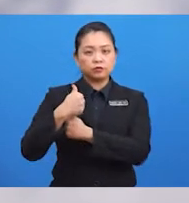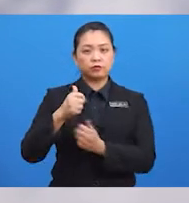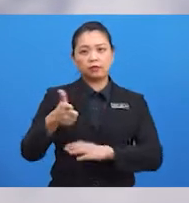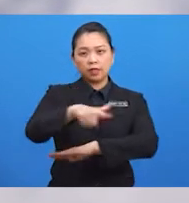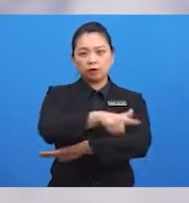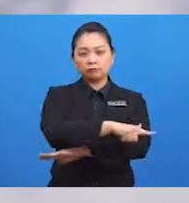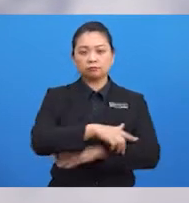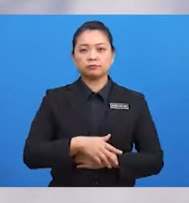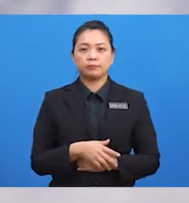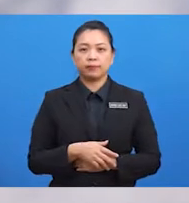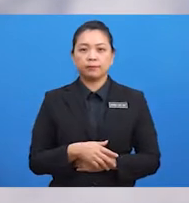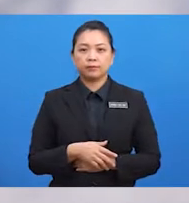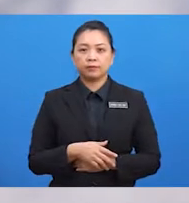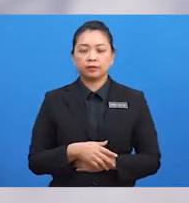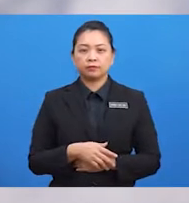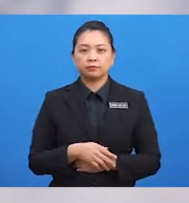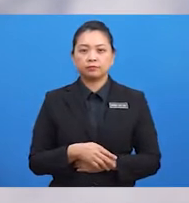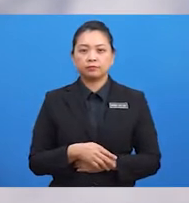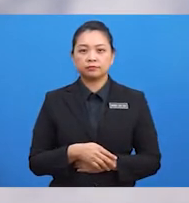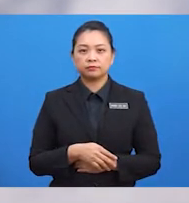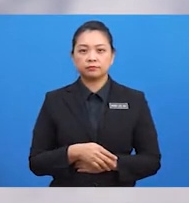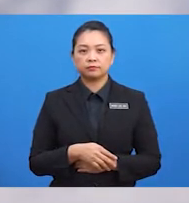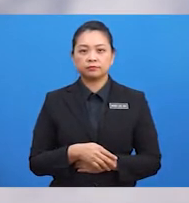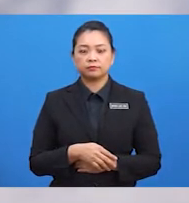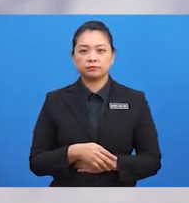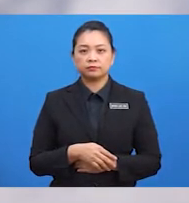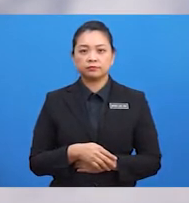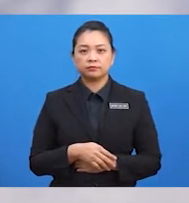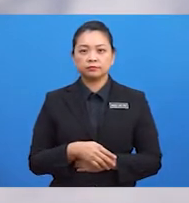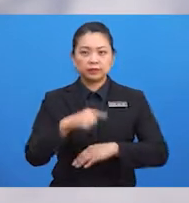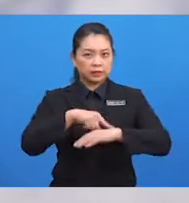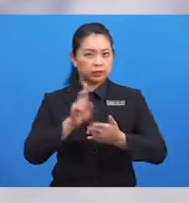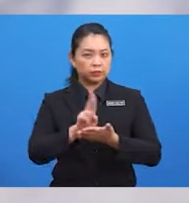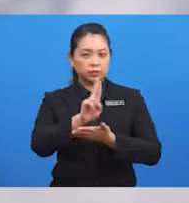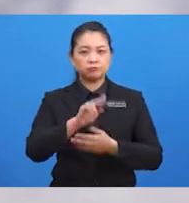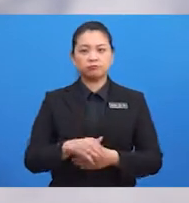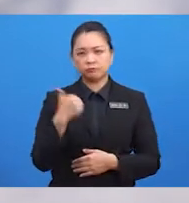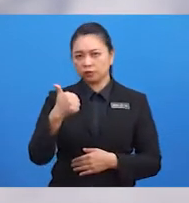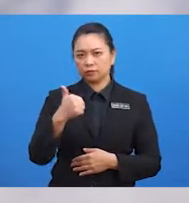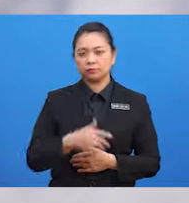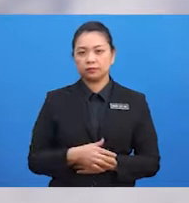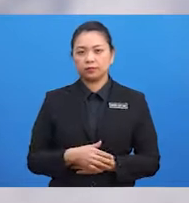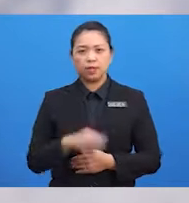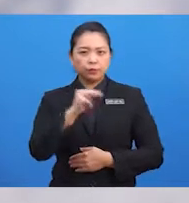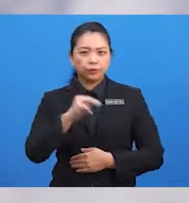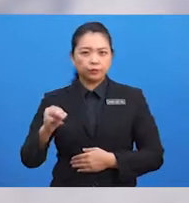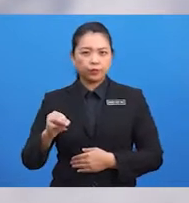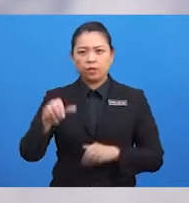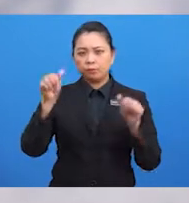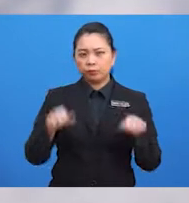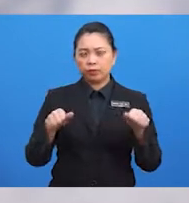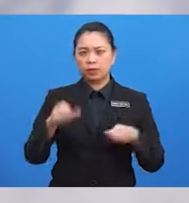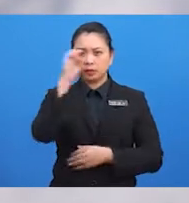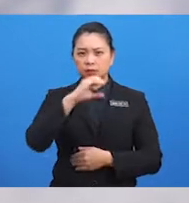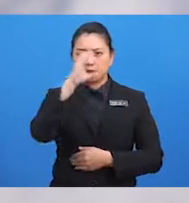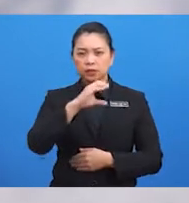profesor kejuruteraan aeroangkasa di universiti. Hebat bukan? Murid-murid bolehlah